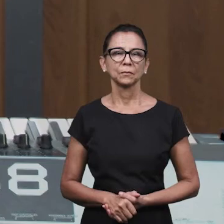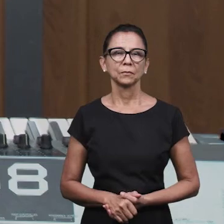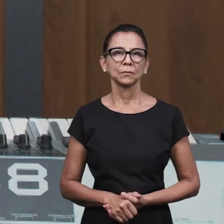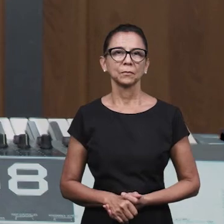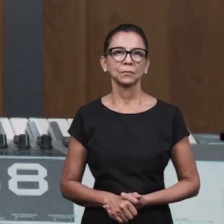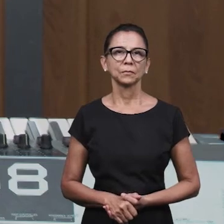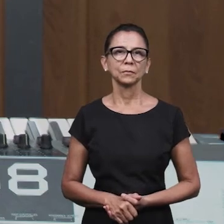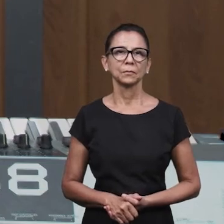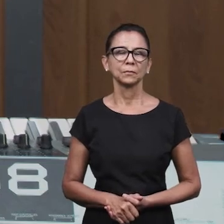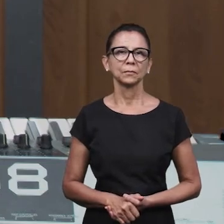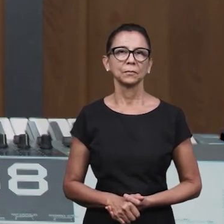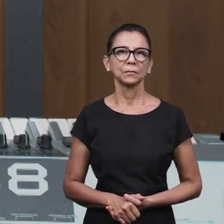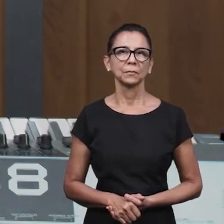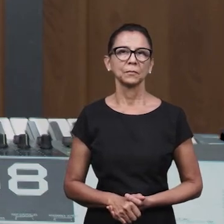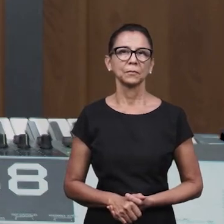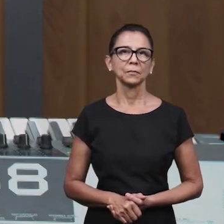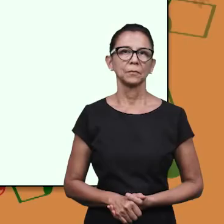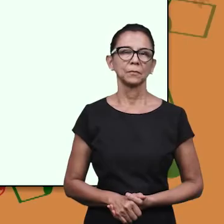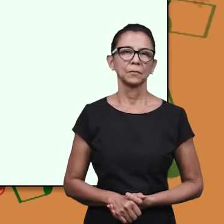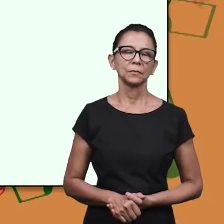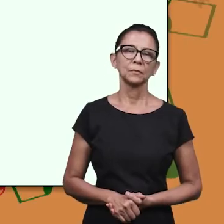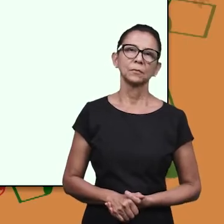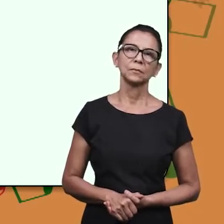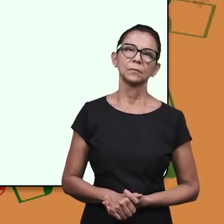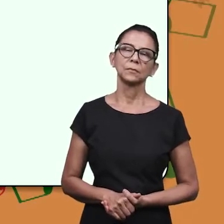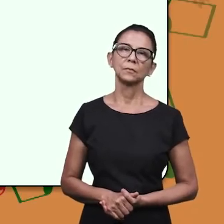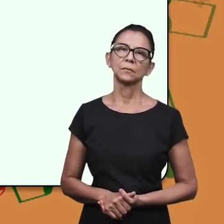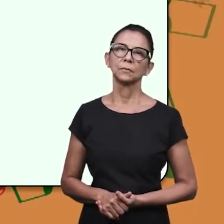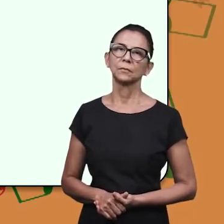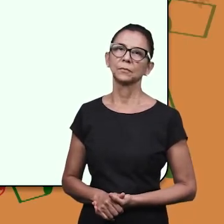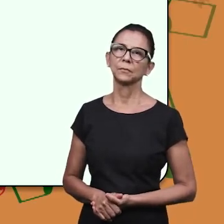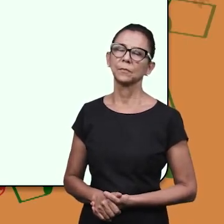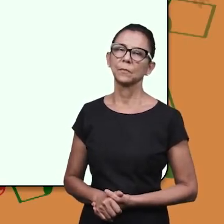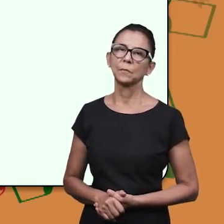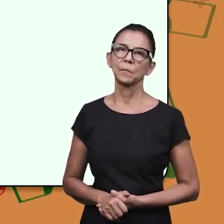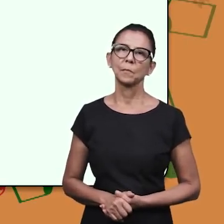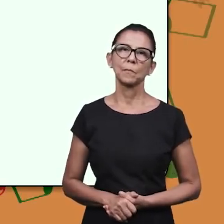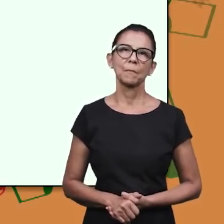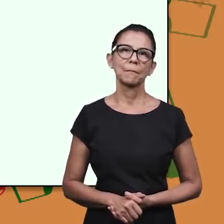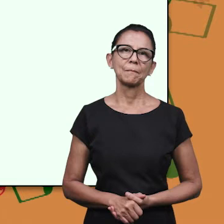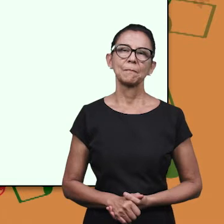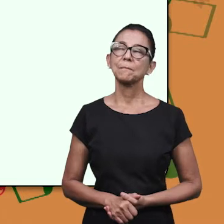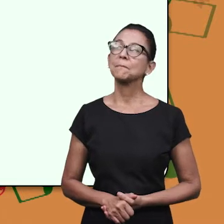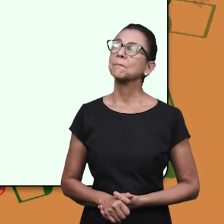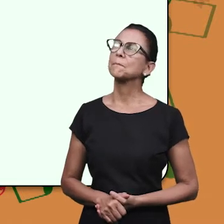juste celui de devant, et le trou de derrière, il est ouvert, le mi,